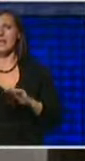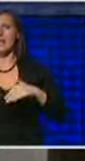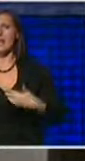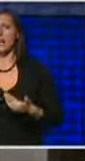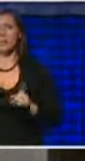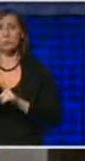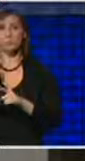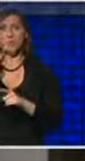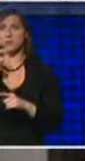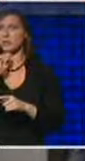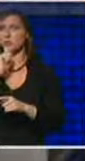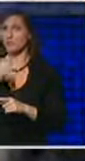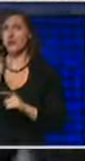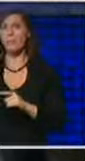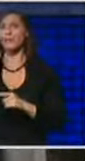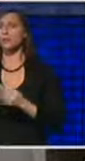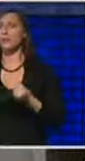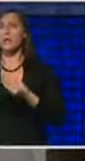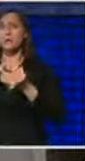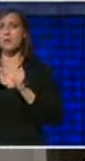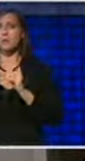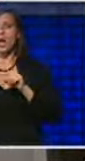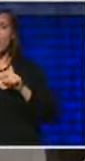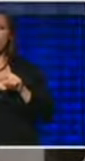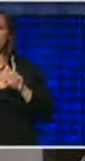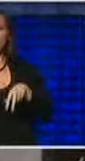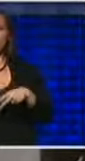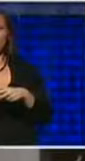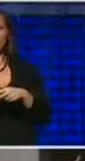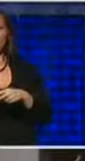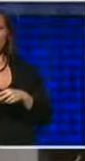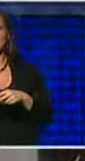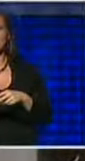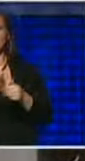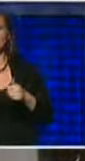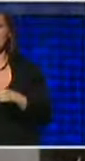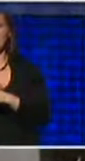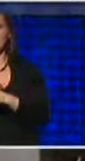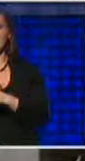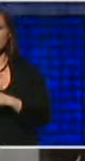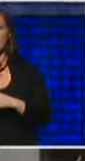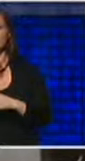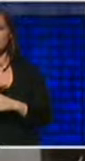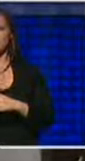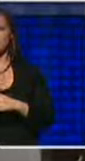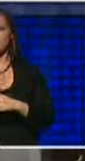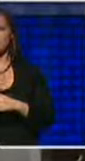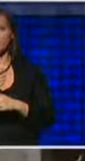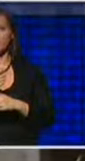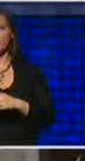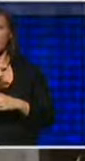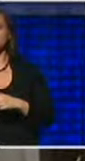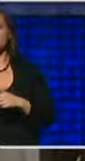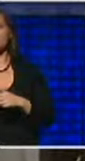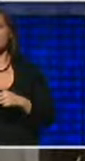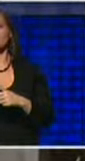nem sikerült. Mit gondol, mi lehetett a gond? Hát valóban az MSZP megelőzése nem sikerült. Már hozzáteszem egyébként, hogy azokban